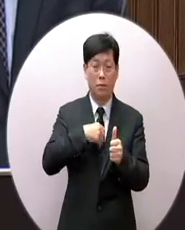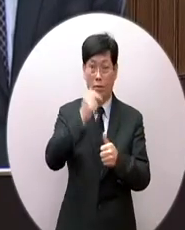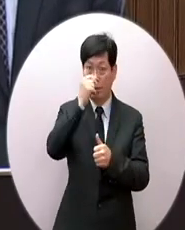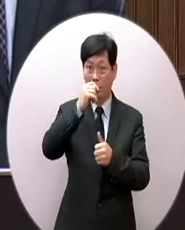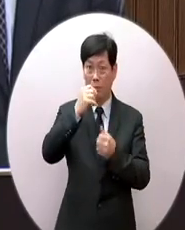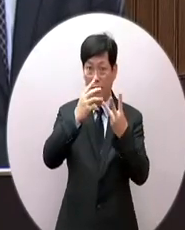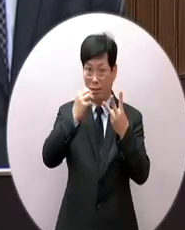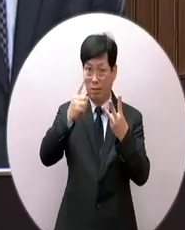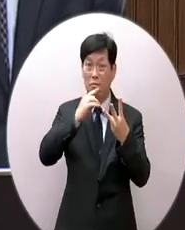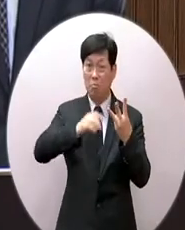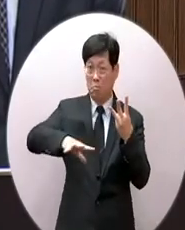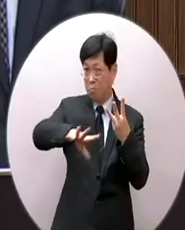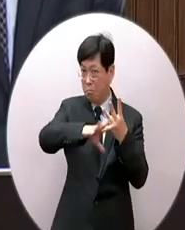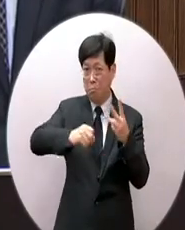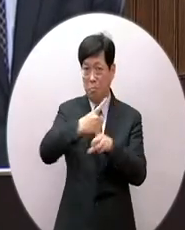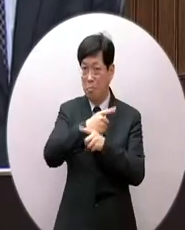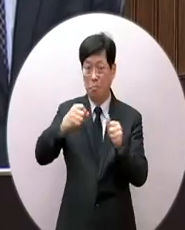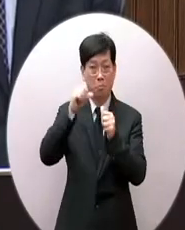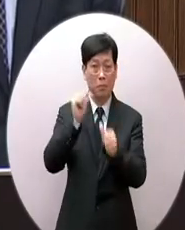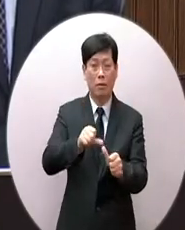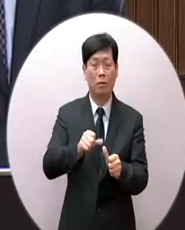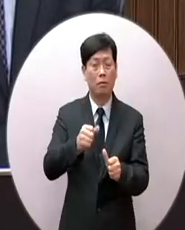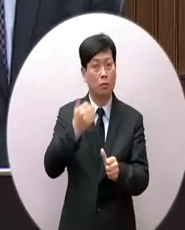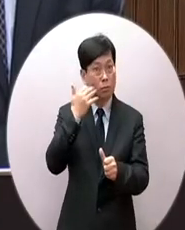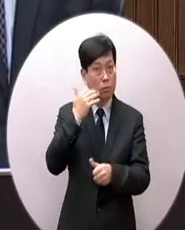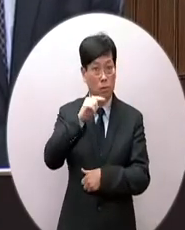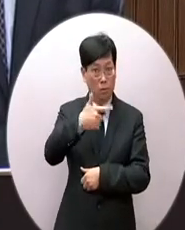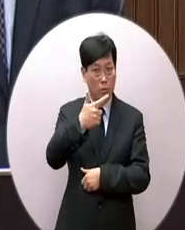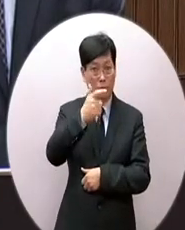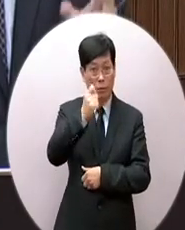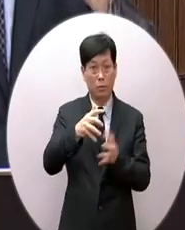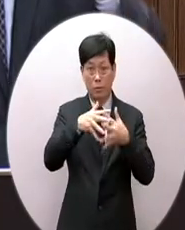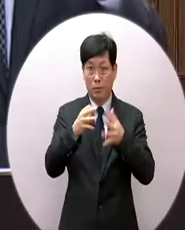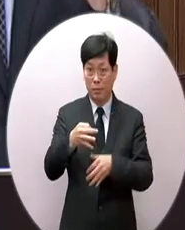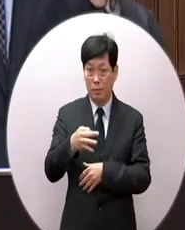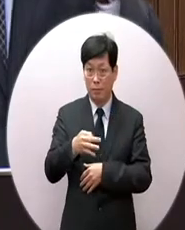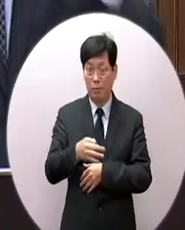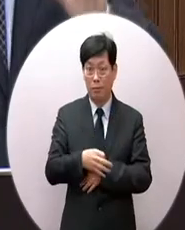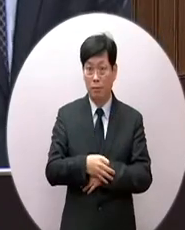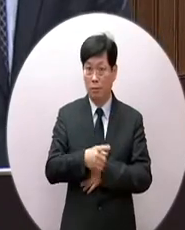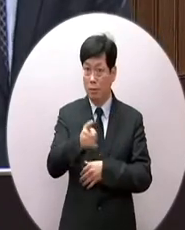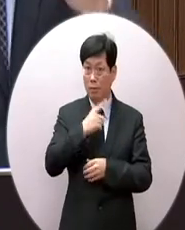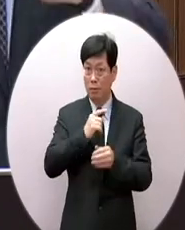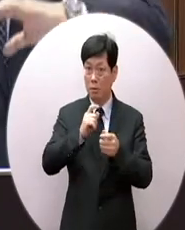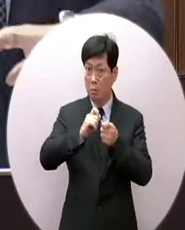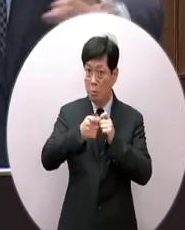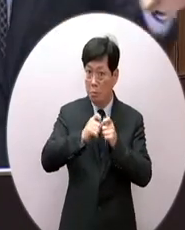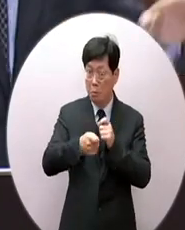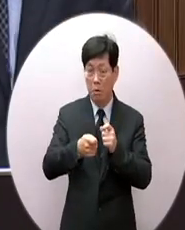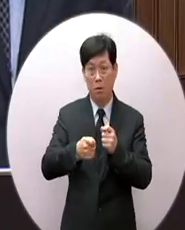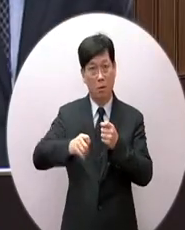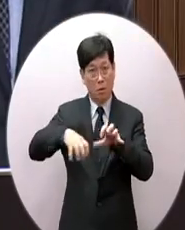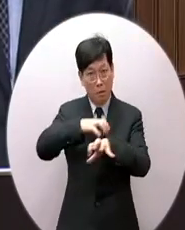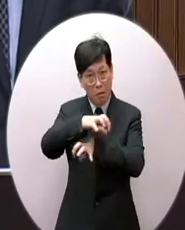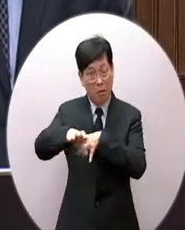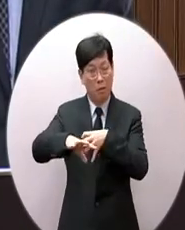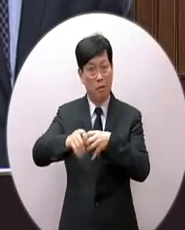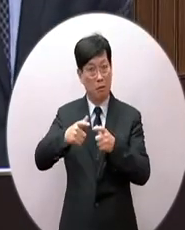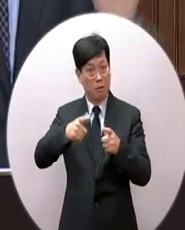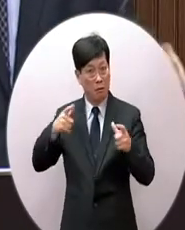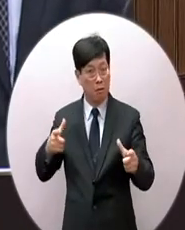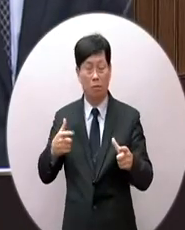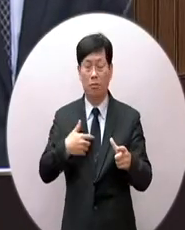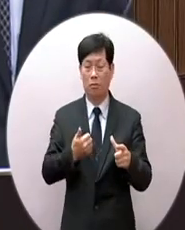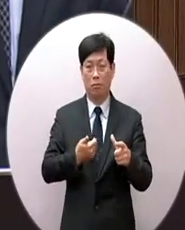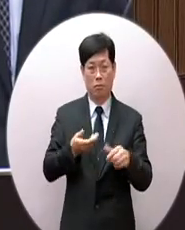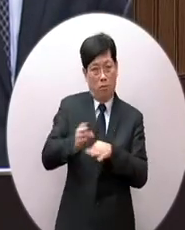是全面性的。那估计如果是600亿美金的这个直接的关税承担，但周边的外溢效应啊，可